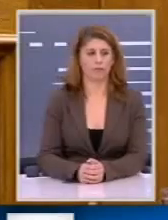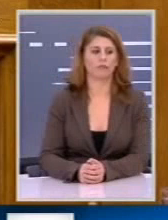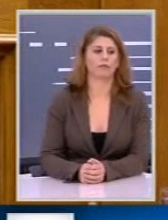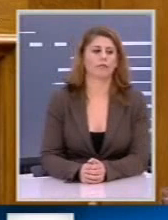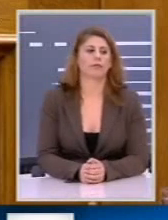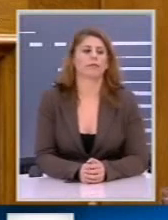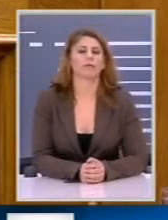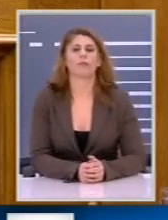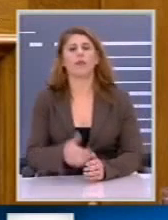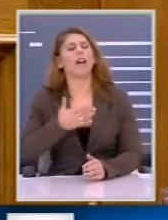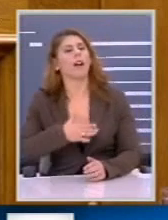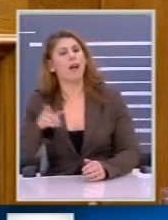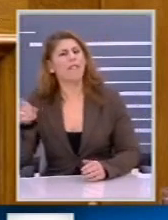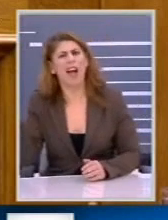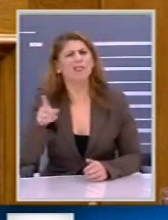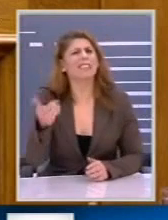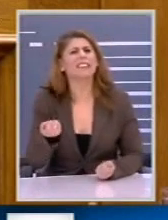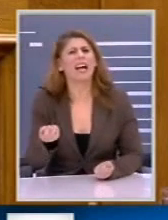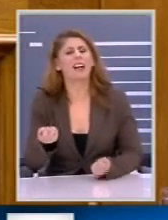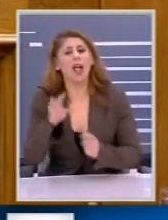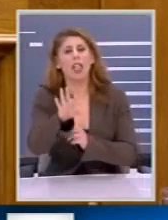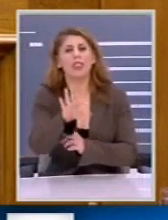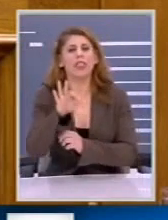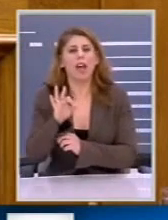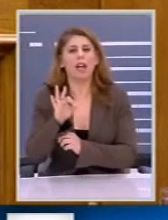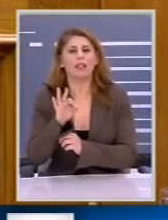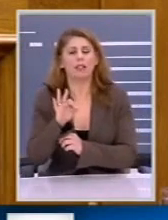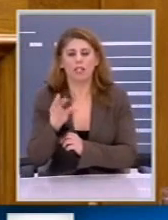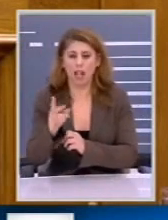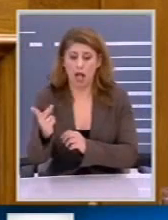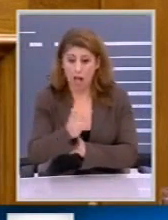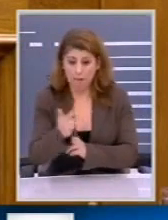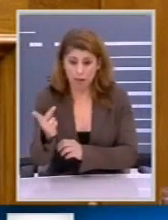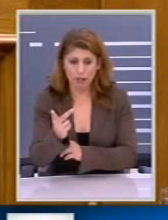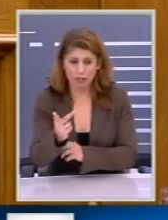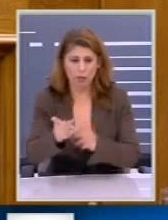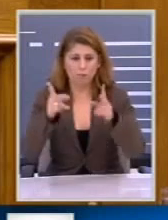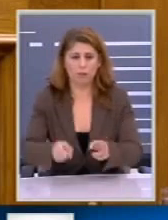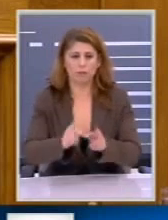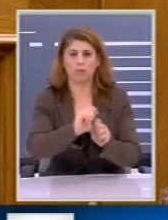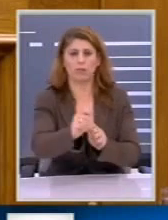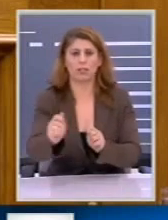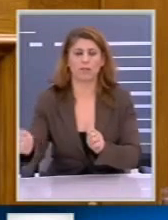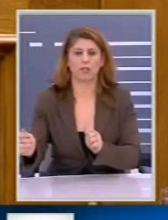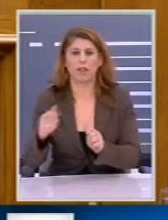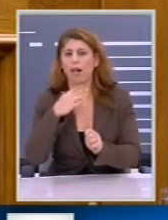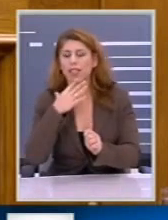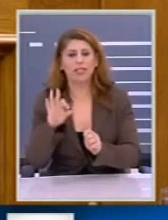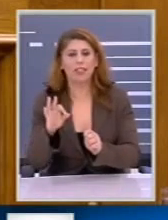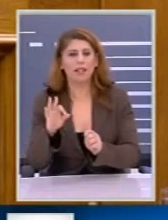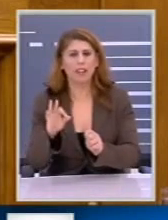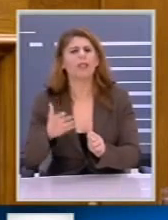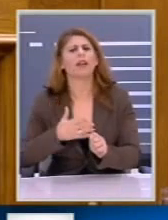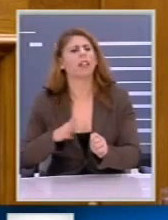πήρε μάλιστα και τη μορφή νομοθέτησης. Δηλαδή, ο οφειλέτης νομοθέτησε ότι δεν υποχρεώνεται να πληρώνει τα χρέη